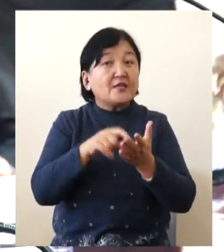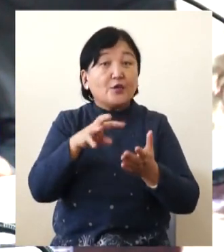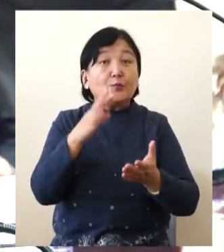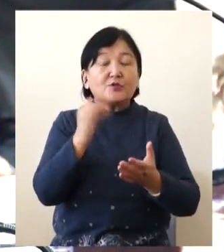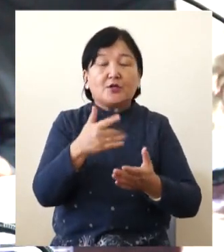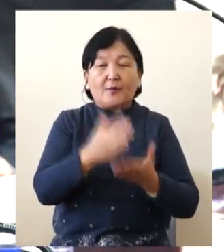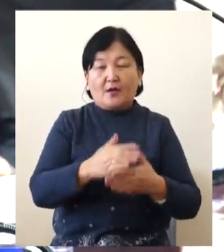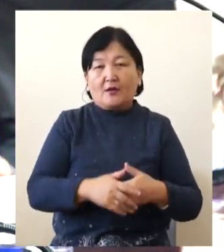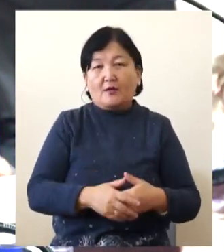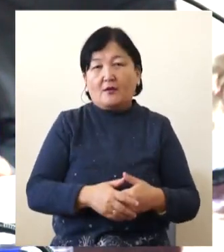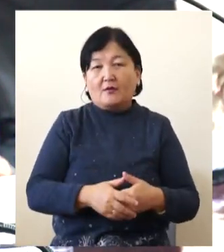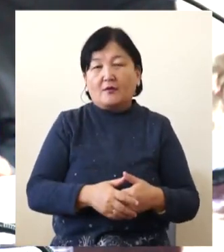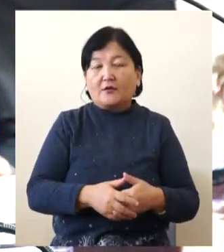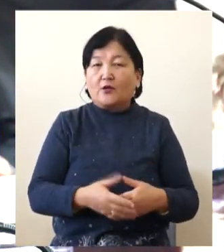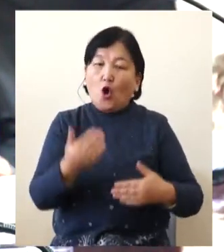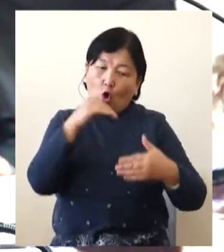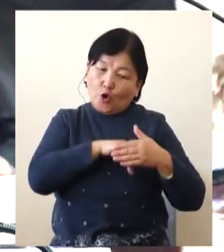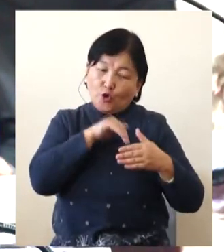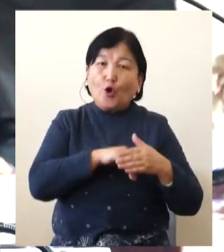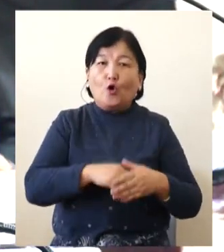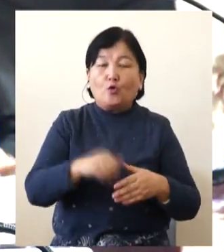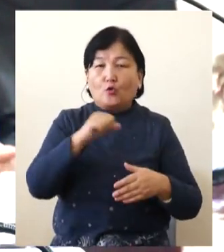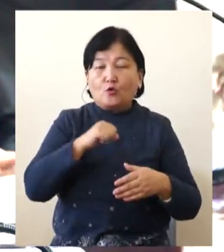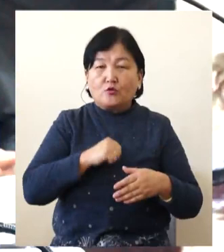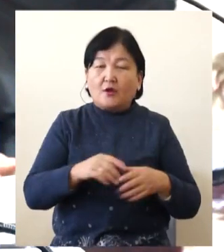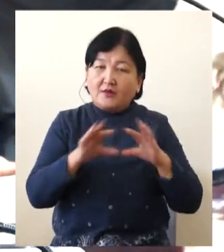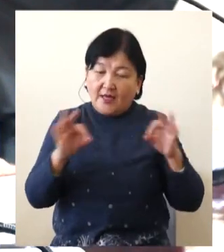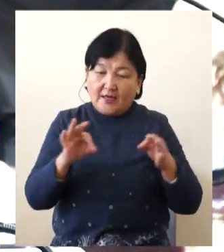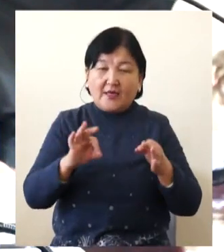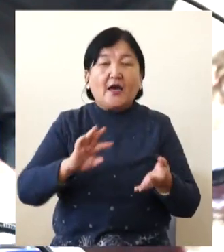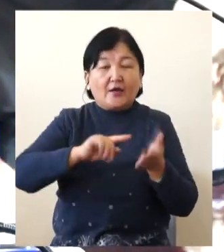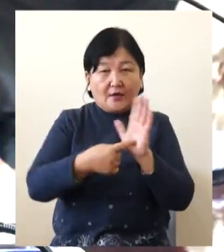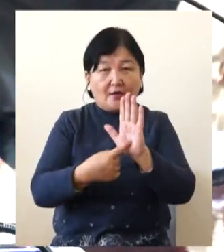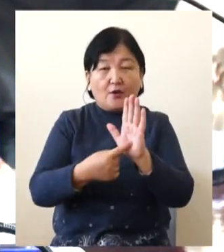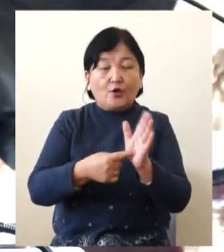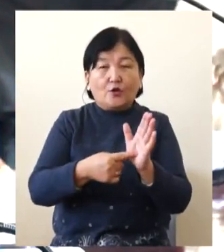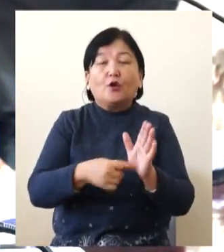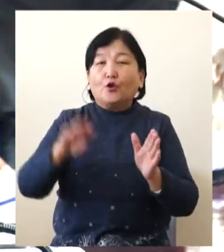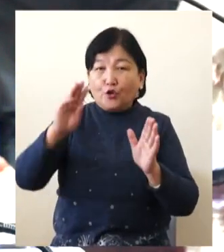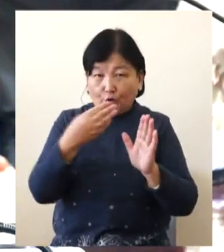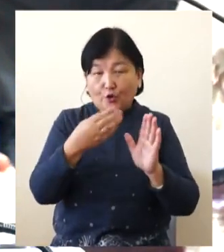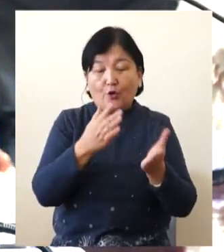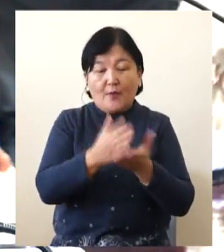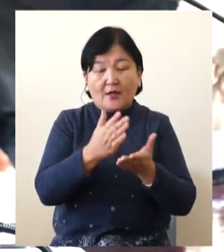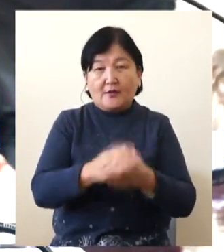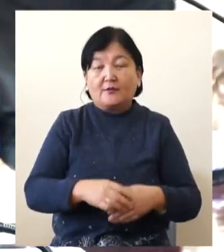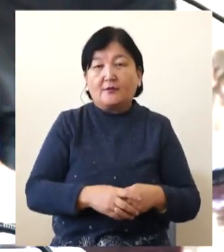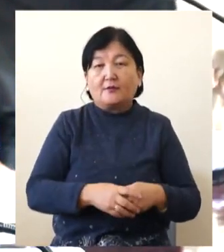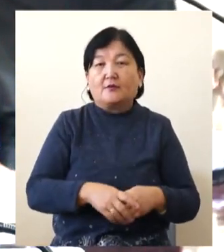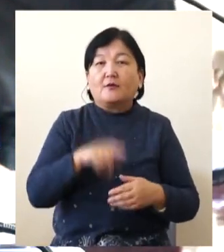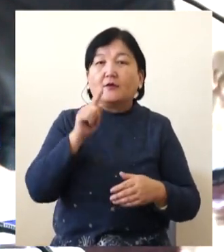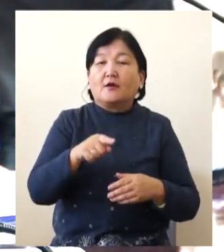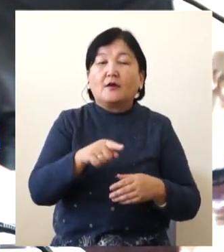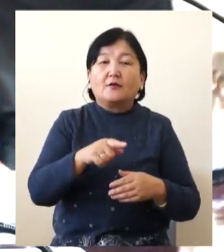бид нар энэ орлого бас нэг жаахан бодтой хөс болж байгаа. Энэ их хүний эрх зөрчиж байгаа. Энэ үйлчлэгийг